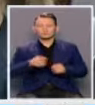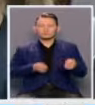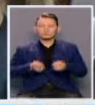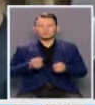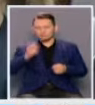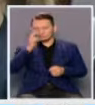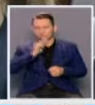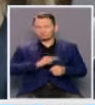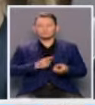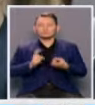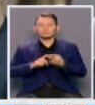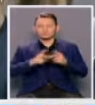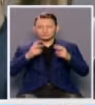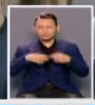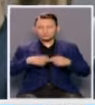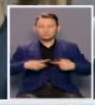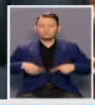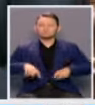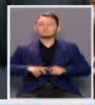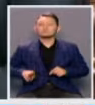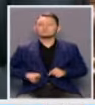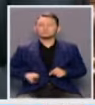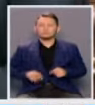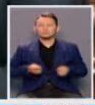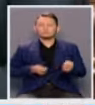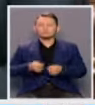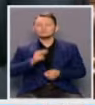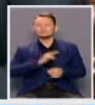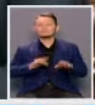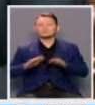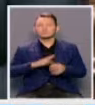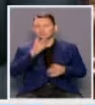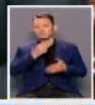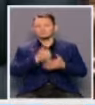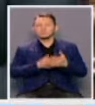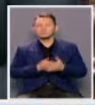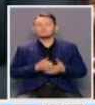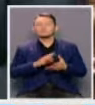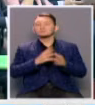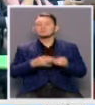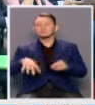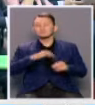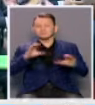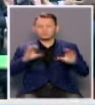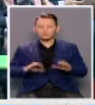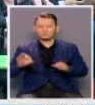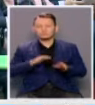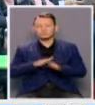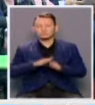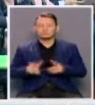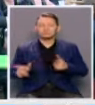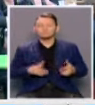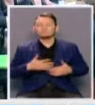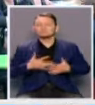мемлекеттік қызмет саласындағы бақылау департаментінің директоры атқарылған жұмысқа оң бағасын беріп, әдеп жөніндегі уәкілдің позициясын